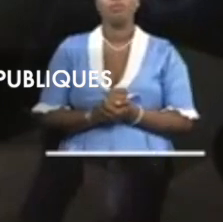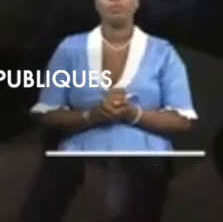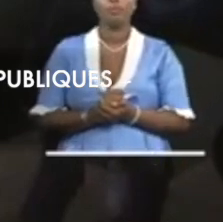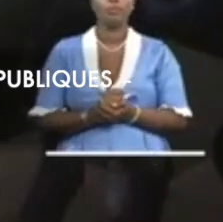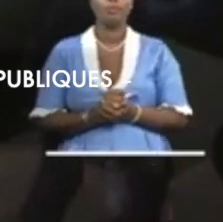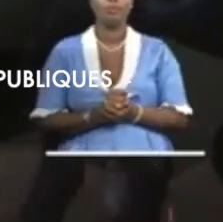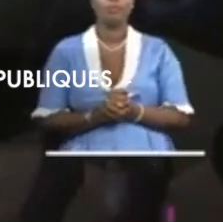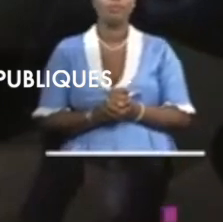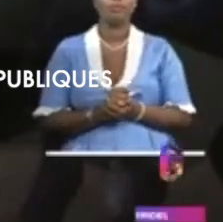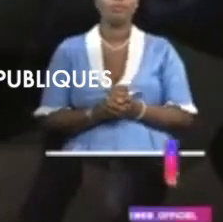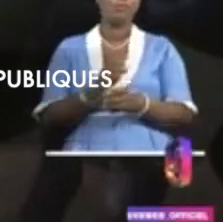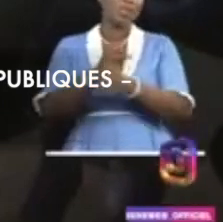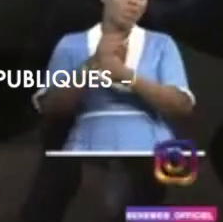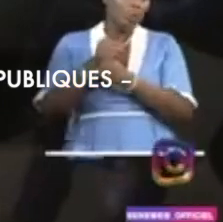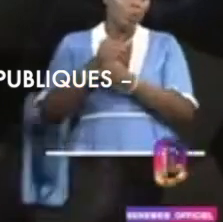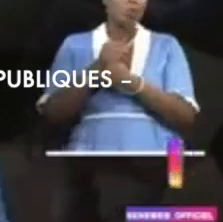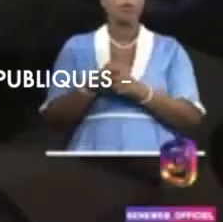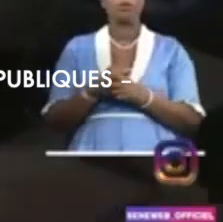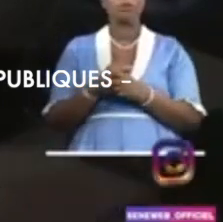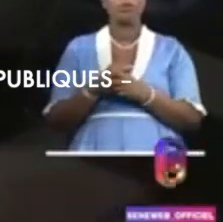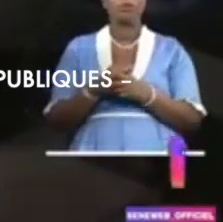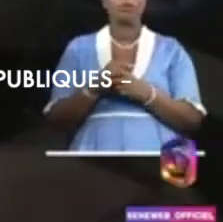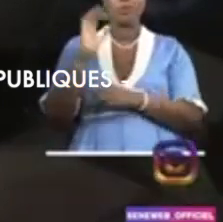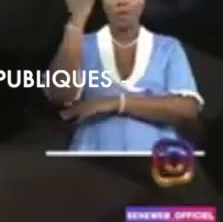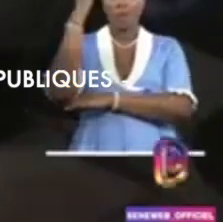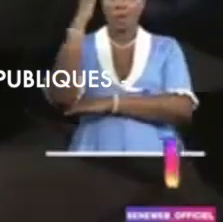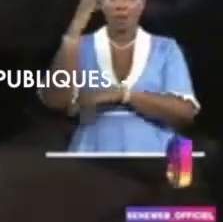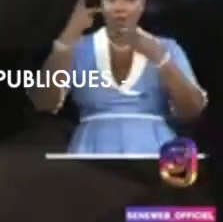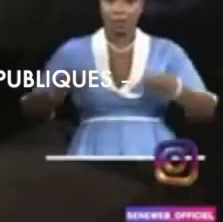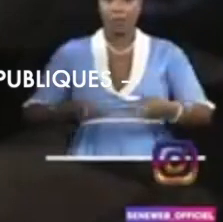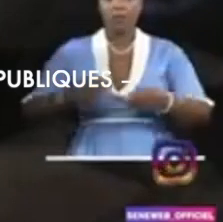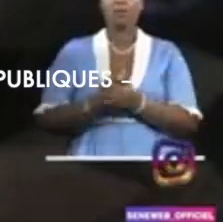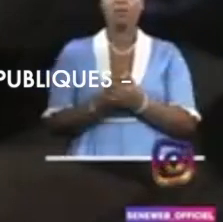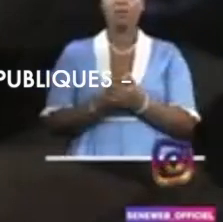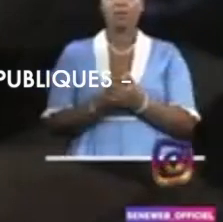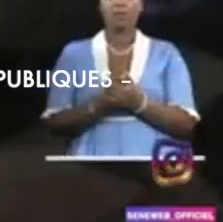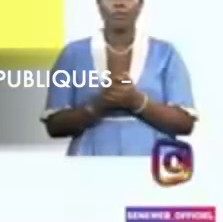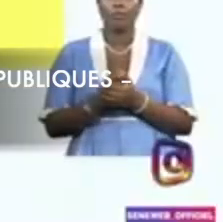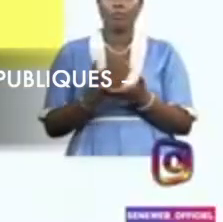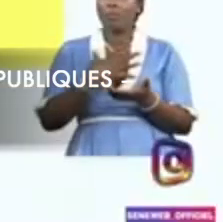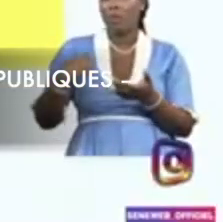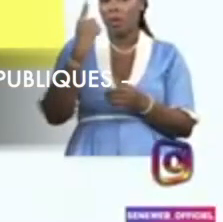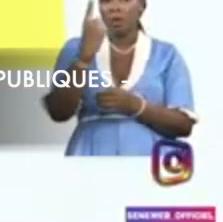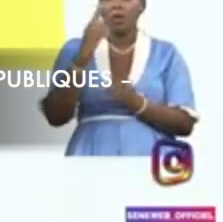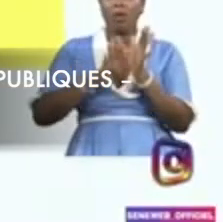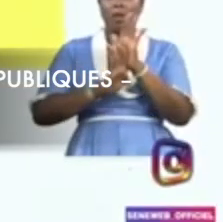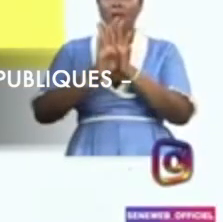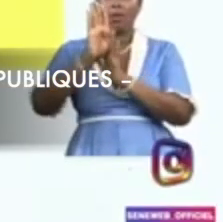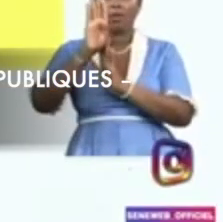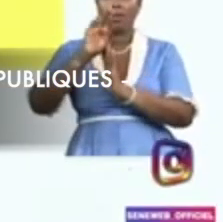et le solitron du Baobab représente un aménagement optimal et un développement